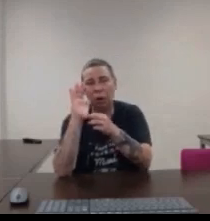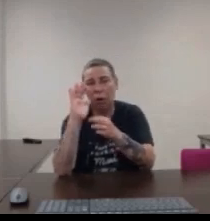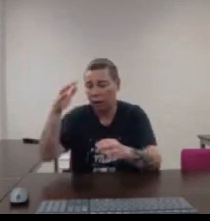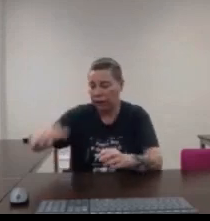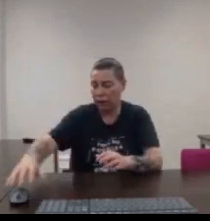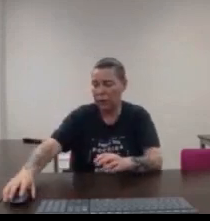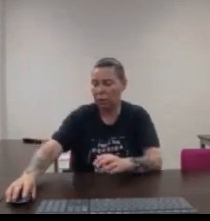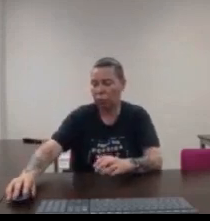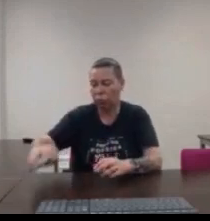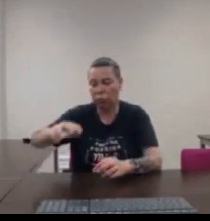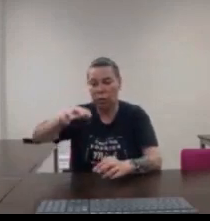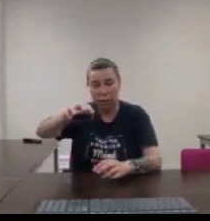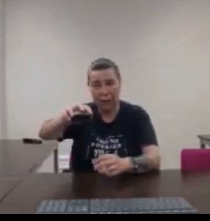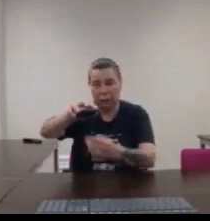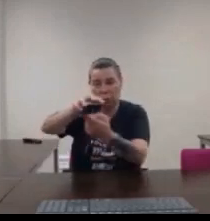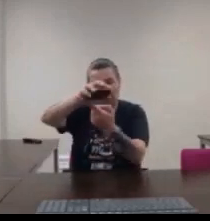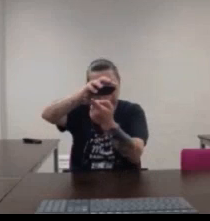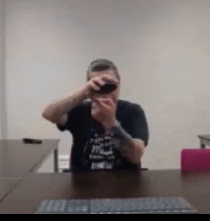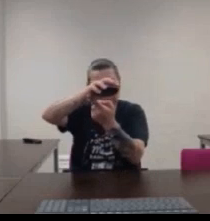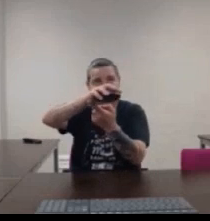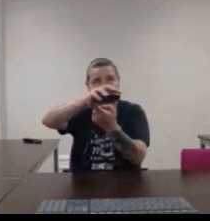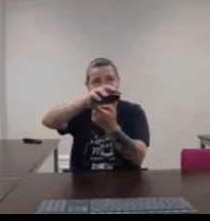là typiquement c'est le cas quand on tient